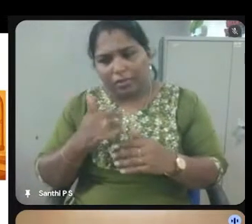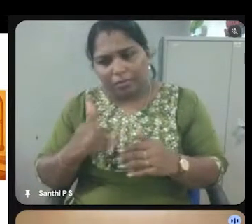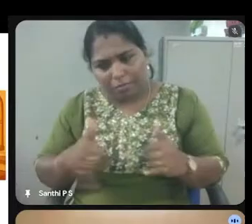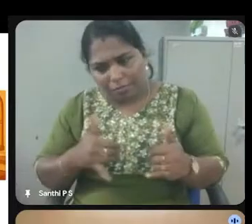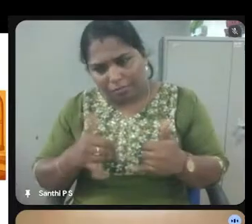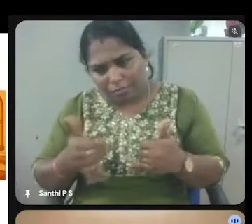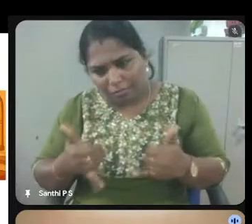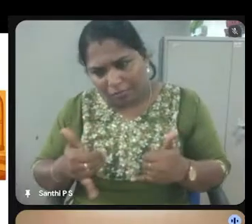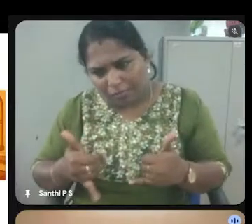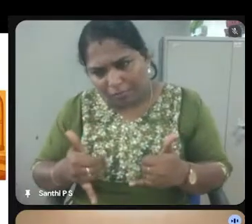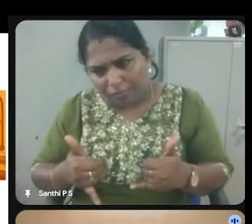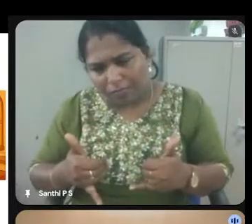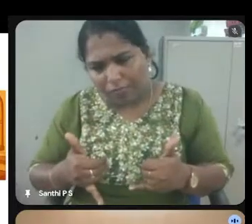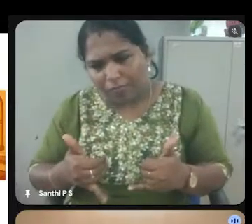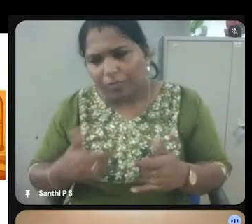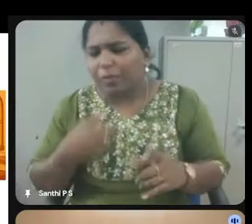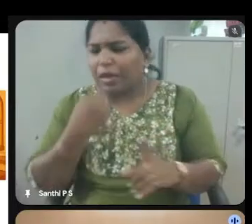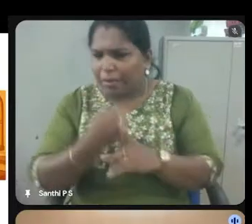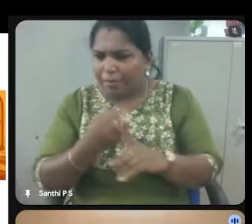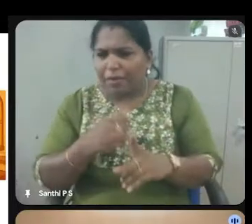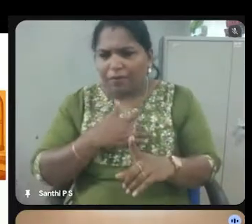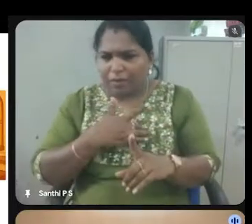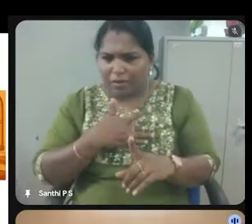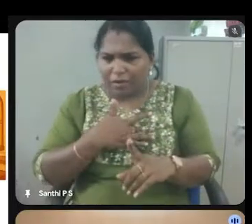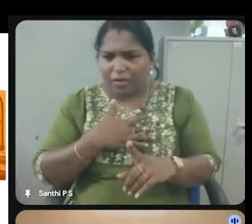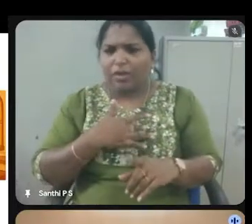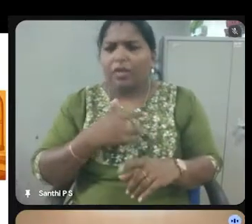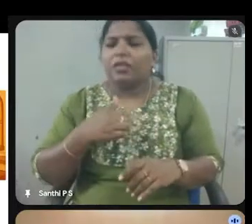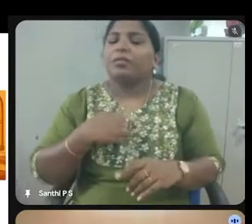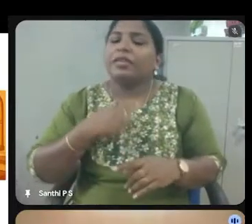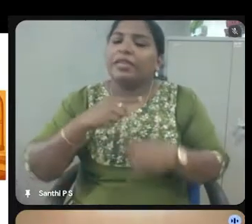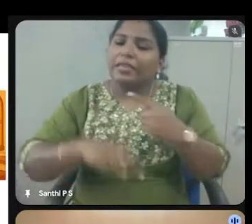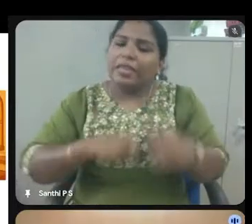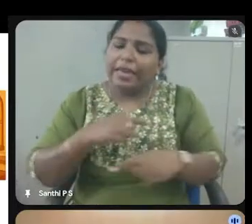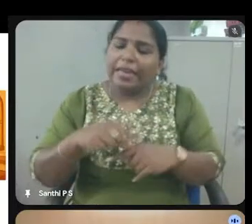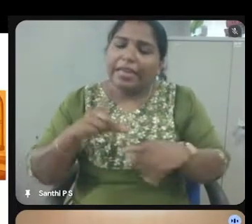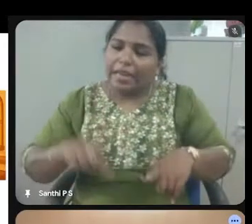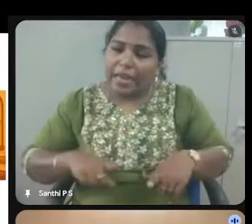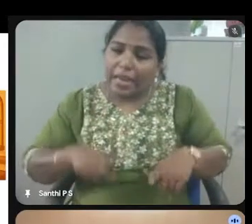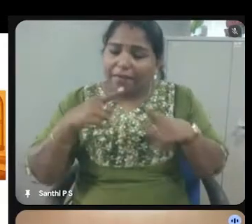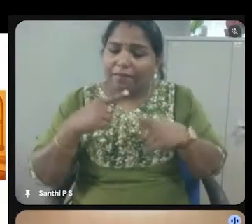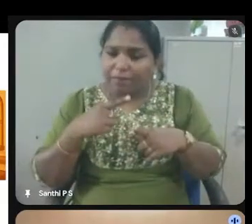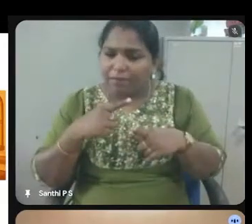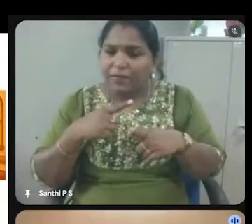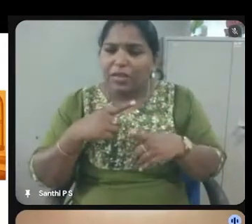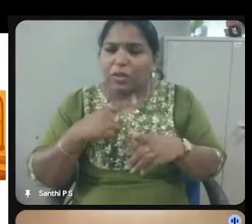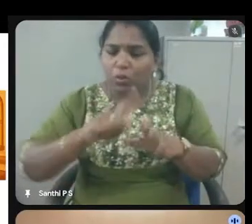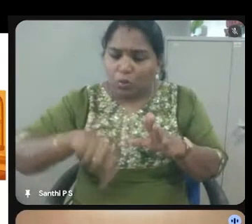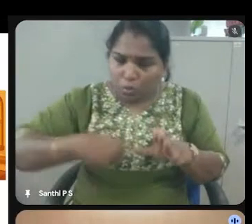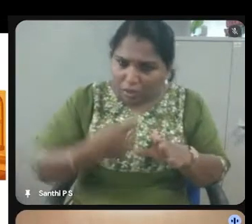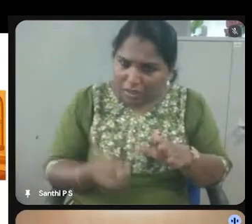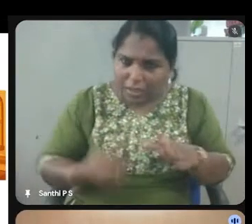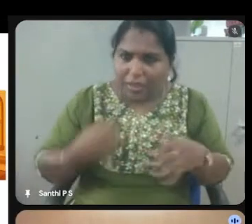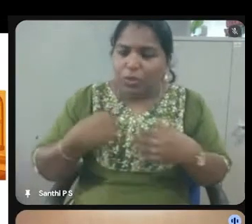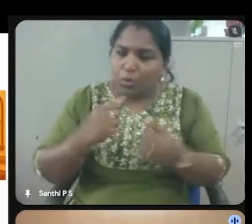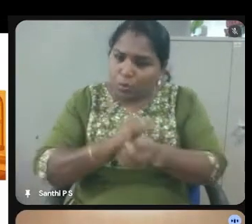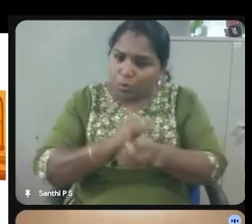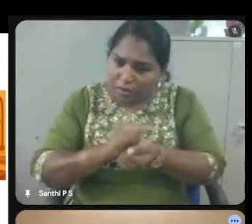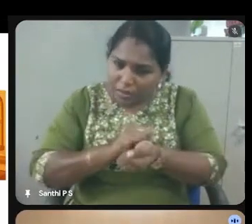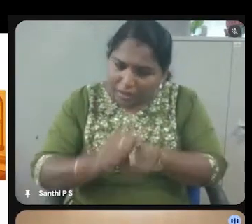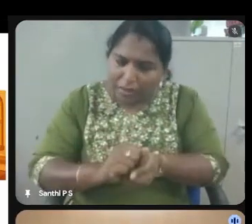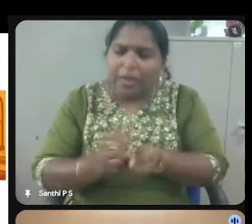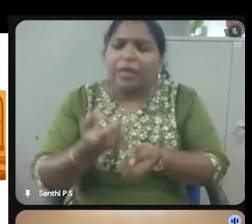ആയിട്ട് എനിക്ക് തോന്നിയിട്ടില്ല, എഫക്റ്റീവായിട്ടും തോന്നിയിട്ടില്ല എന്താ പറയുക, നമ്മൾ ദൈനംദിന ജീവിത പ്രവർത്തനങ്ങൾ, അതായത് നമ്മളിപ്പോൾ കുക്ക് ചെയ്യാൻ അല്ലെങ്കിൽ തുണി കഴുകാൻ പോവാണ്, അല്ലെ. അപ്പൊ